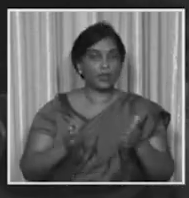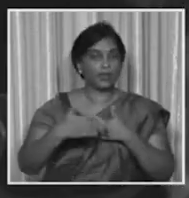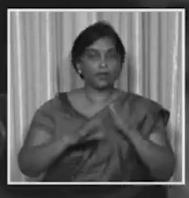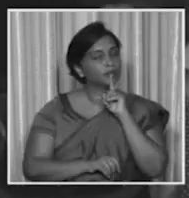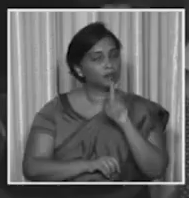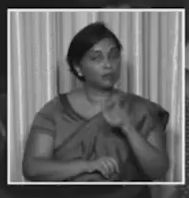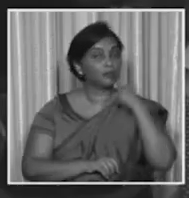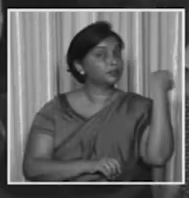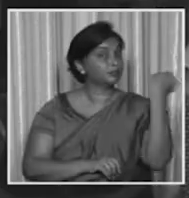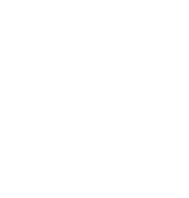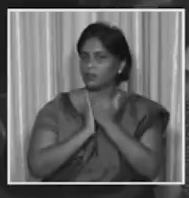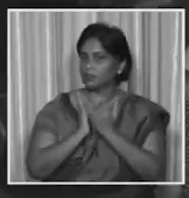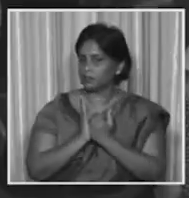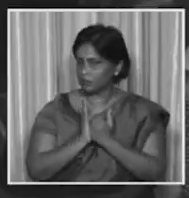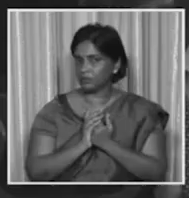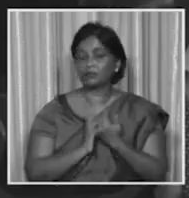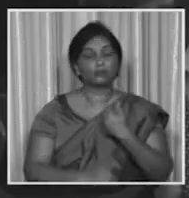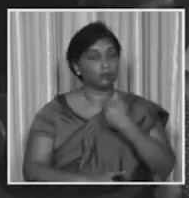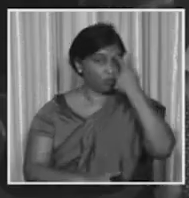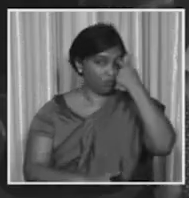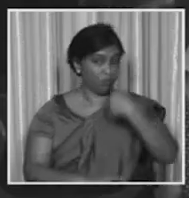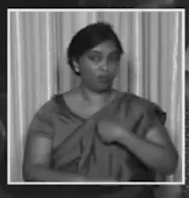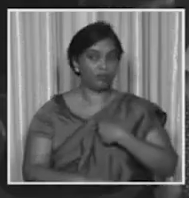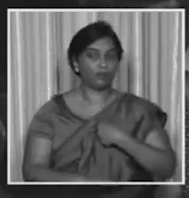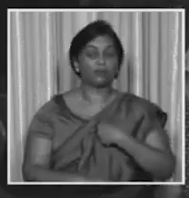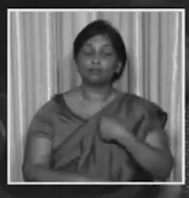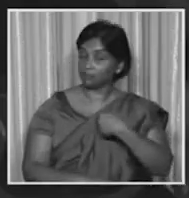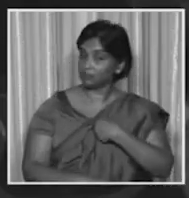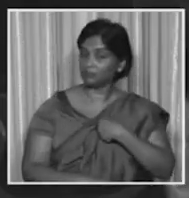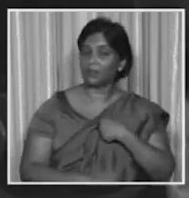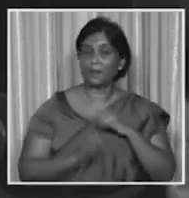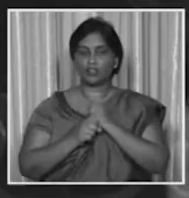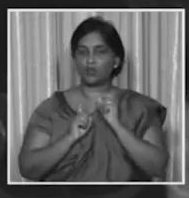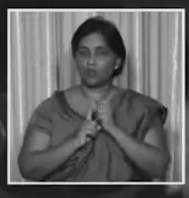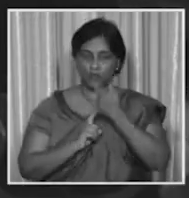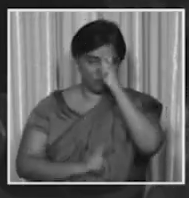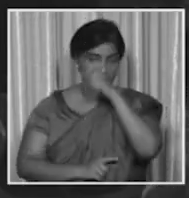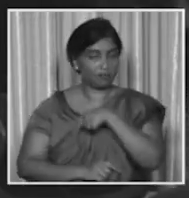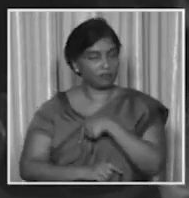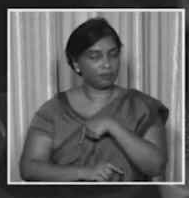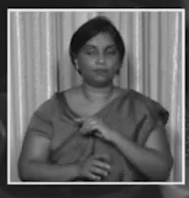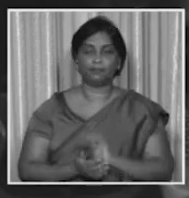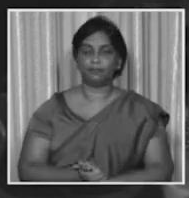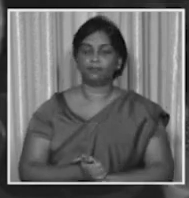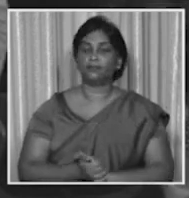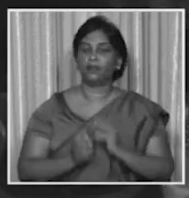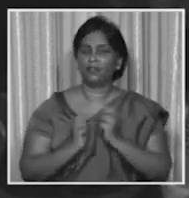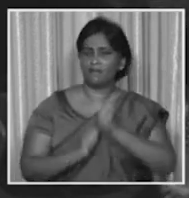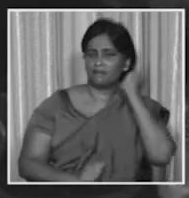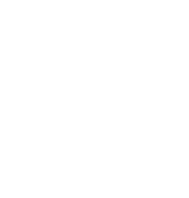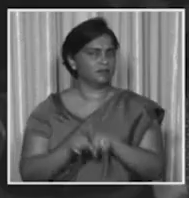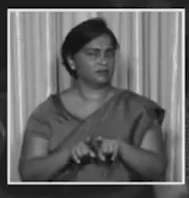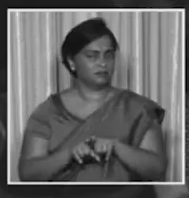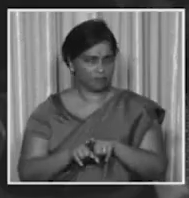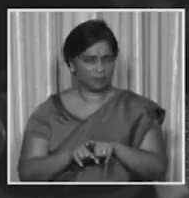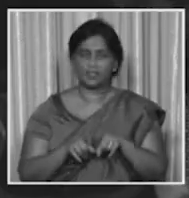அவருடைய உரையிலே கூறிய கருத்துக்கள் என்னையும் கட்சியினுடைய தலைவர் கஜேந்திரகுமார் பொன்னம்பலம் அவர்கள் மீதும் தேறு பூசுகின்ற விதமாகவும் உண்மைக்கு